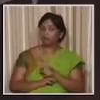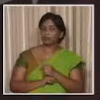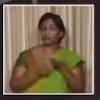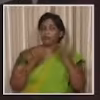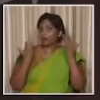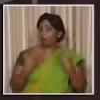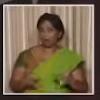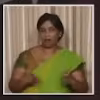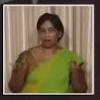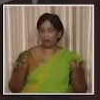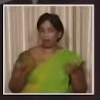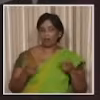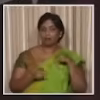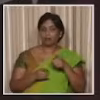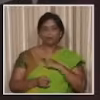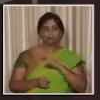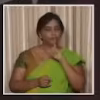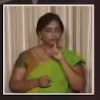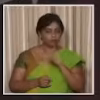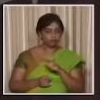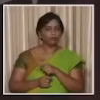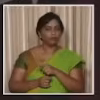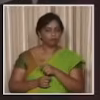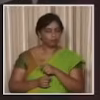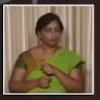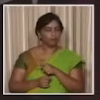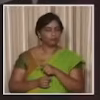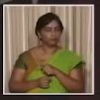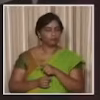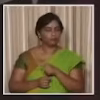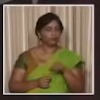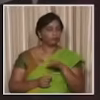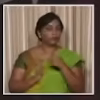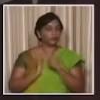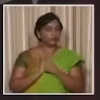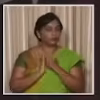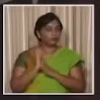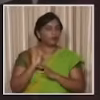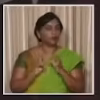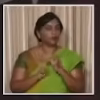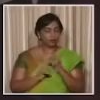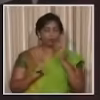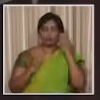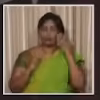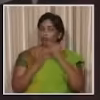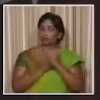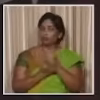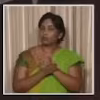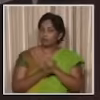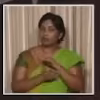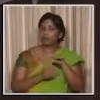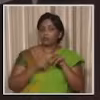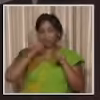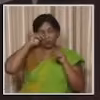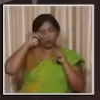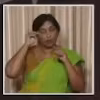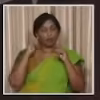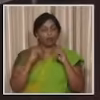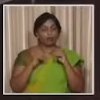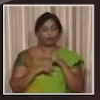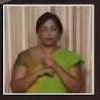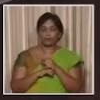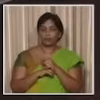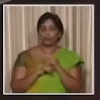අවසන් උනේ නැහැ ඒ නිසා මම ඉල්ලීමක් කරනවා ඉඩම් කරු ඇමතිතුමාට මේ සියලු ඉඩම් ඒ වගේම කොළපතන